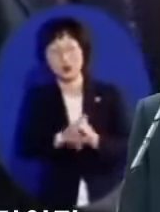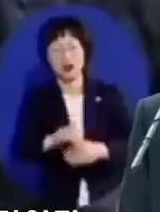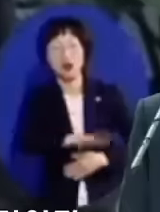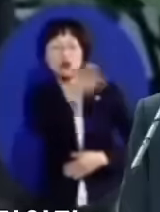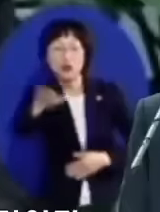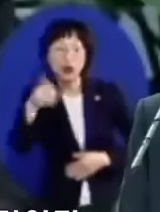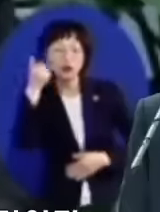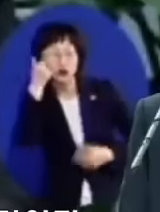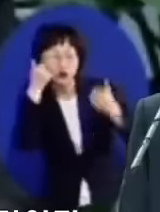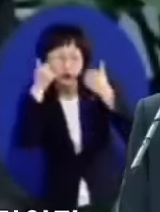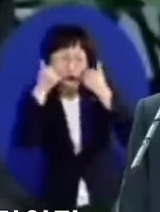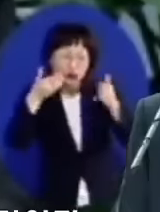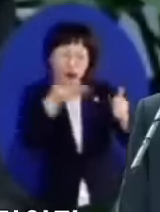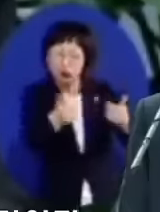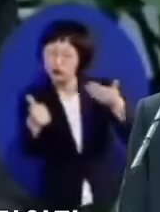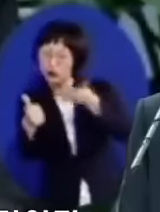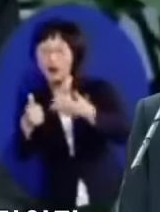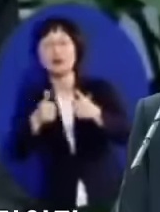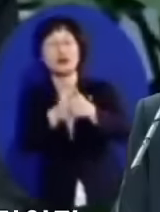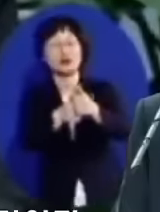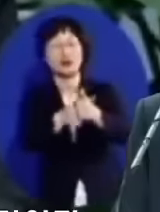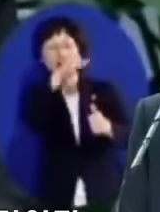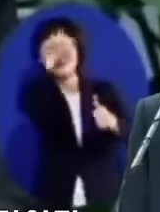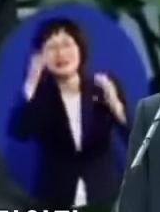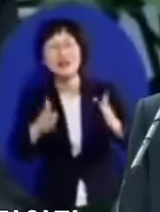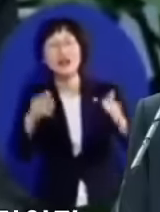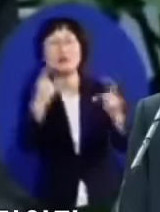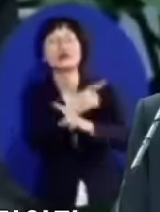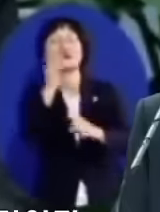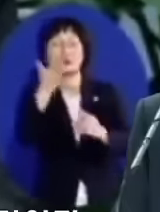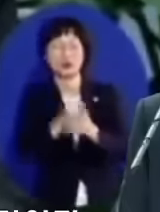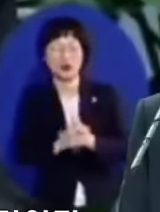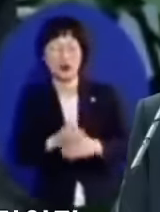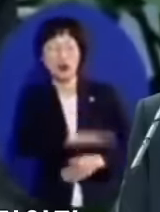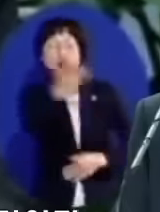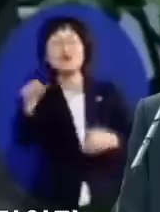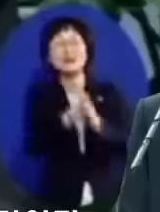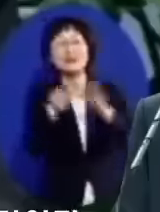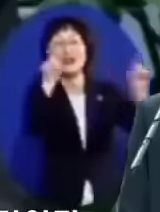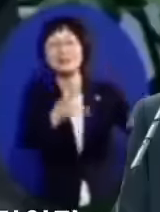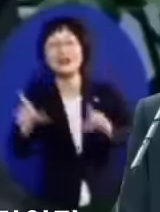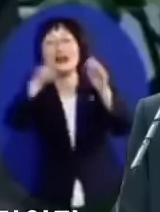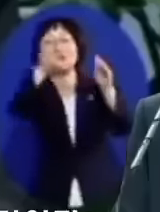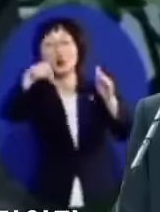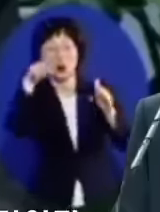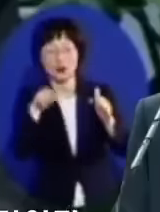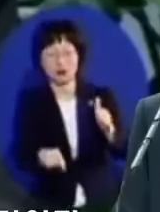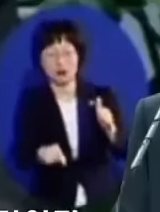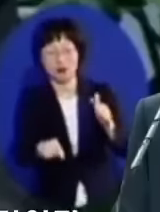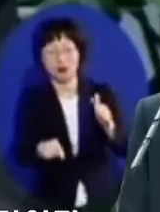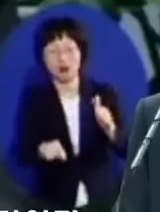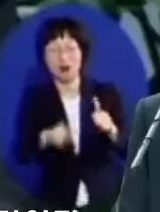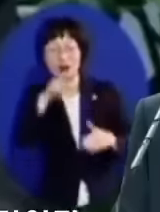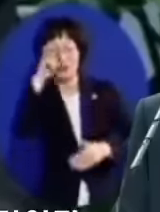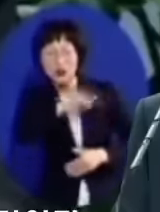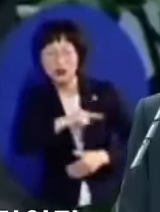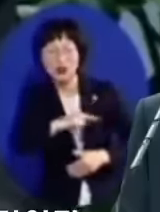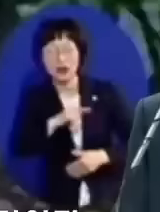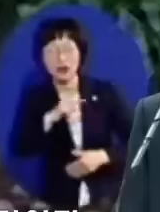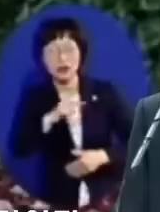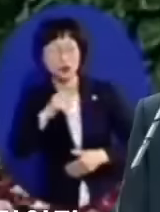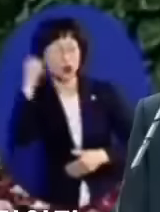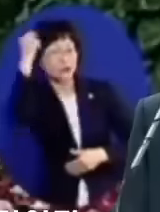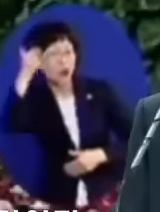편을 먹여주는가에 따라서 우리의 인생이 달라지는 것입니다. 우리 신앙생활 속에서 정의되는 선과 악, 성령과